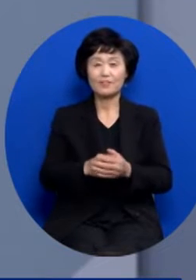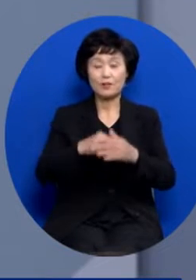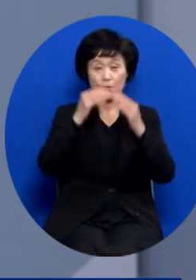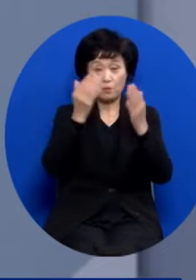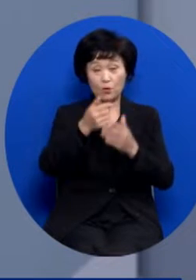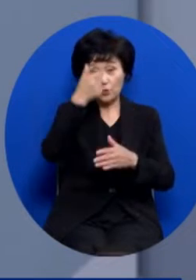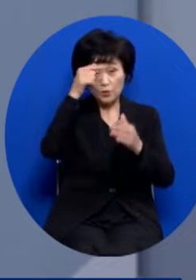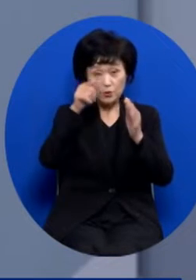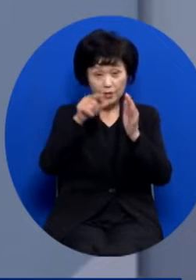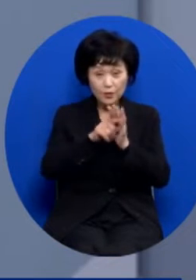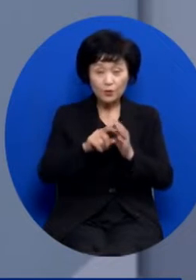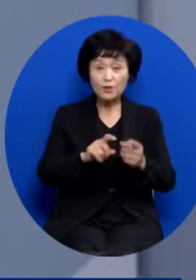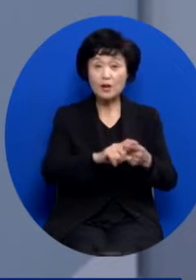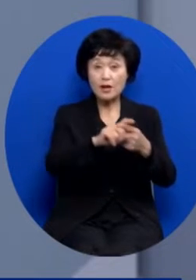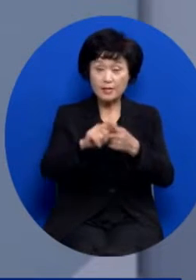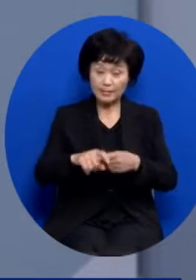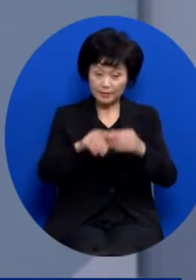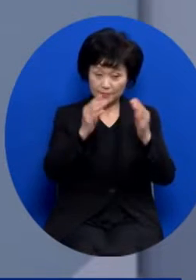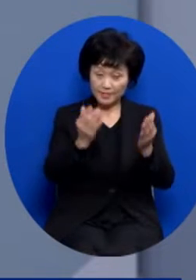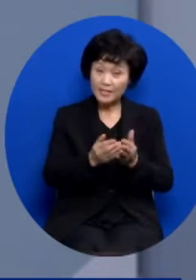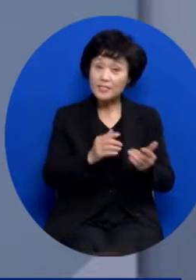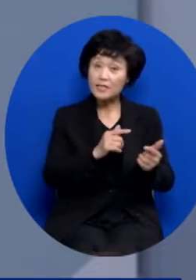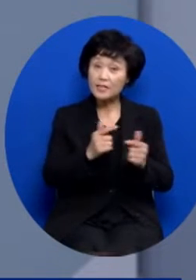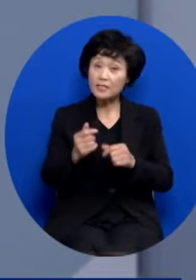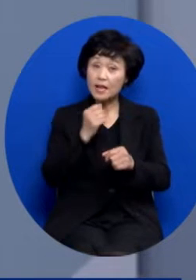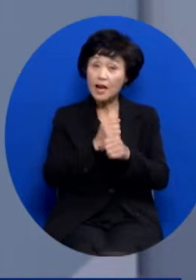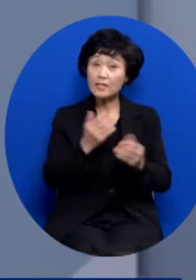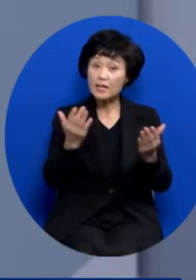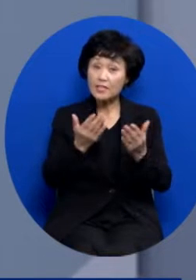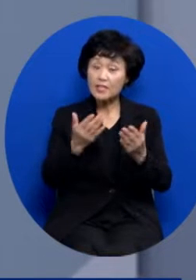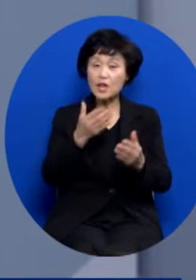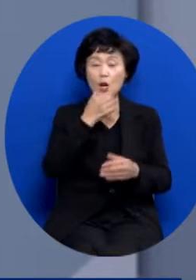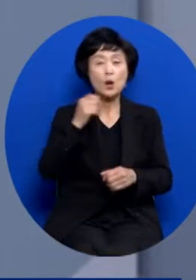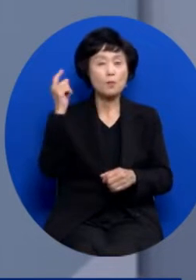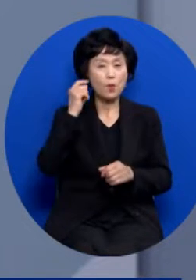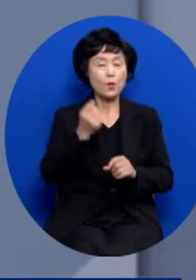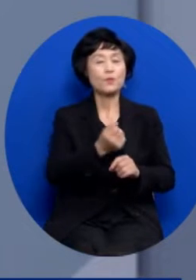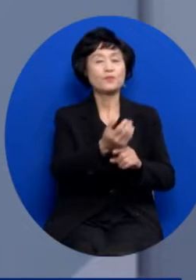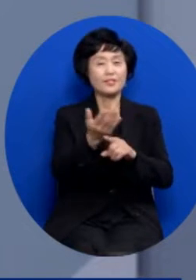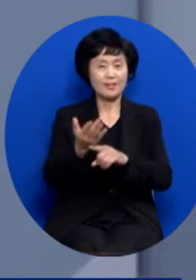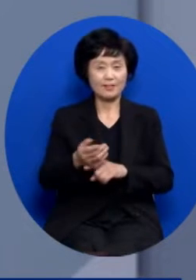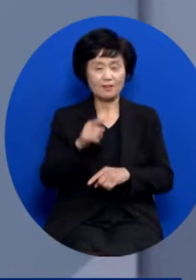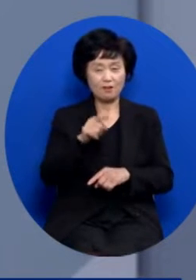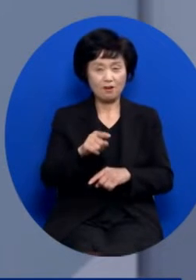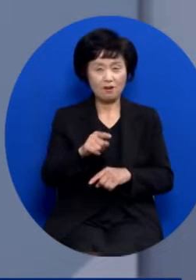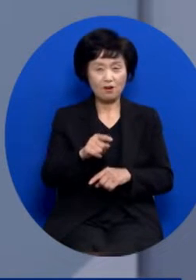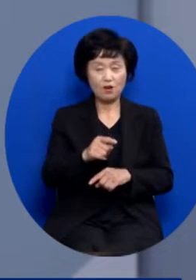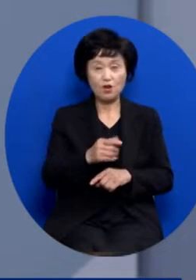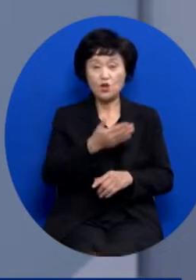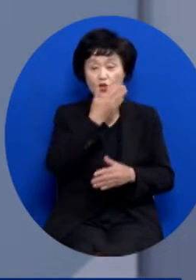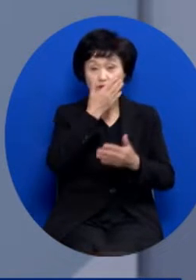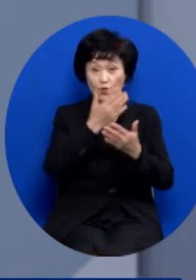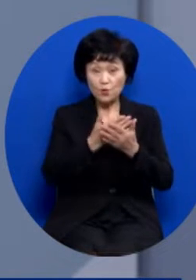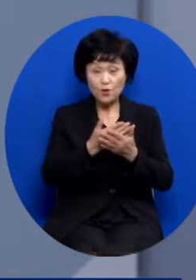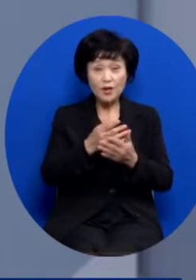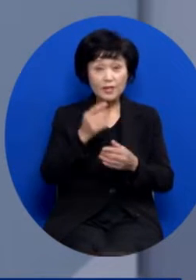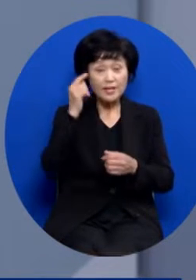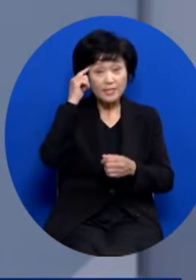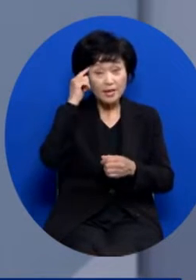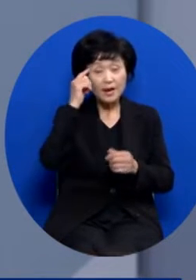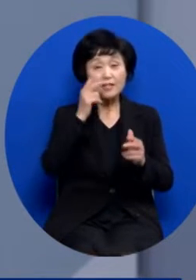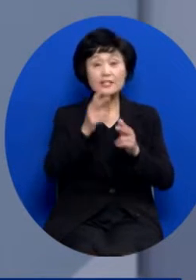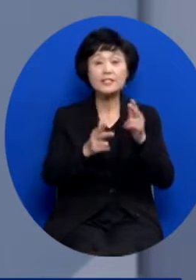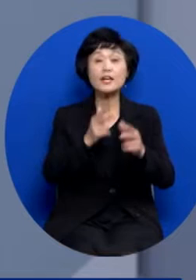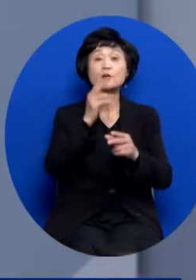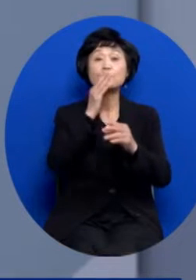연합회 단체들이 복음화가 제일 우선이죠. 근데 저희는 특별히 좀 중점적으로 금년에 했던 사업